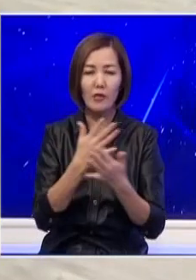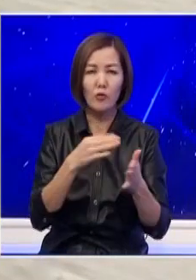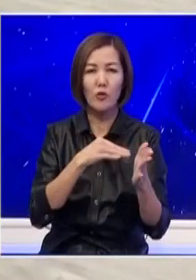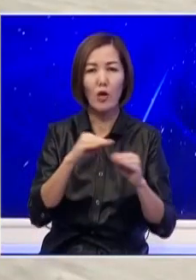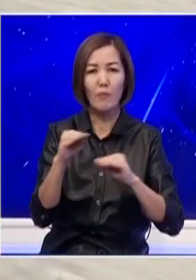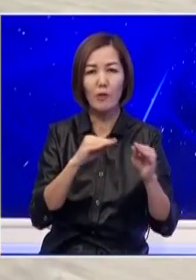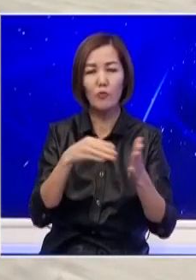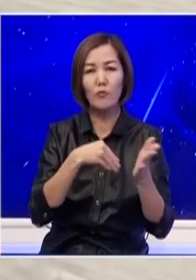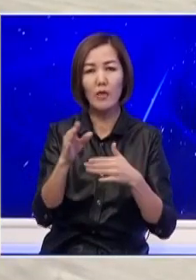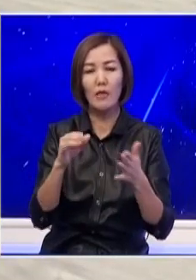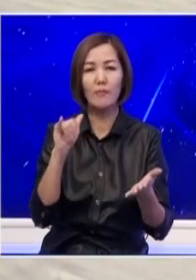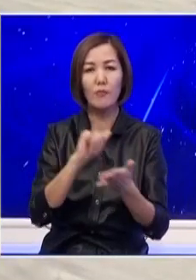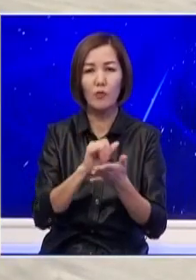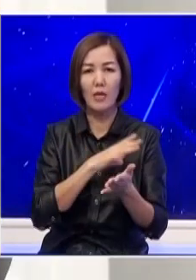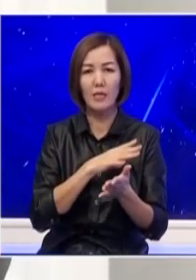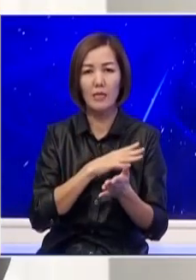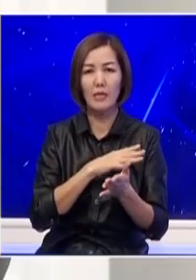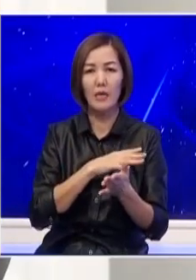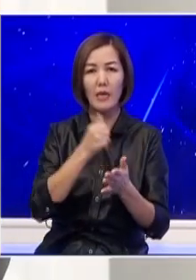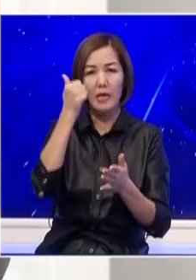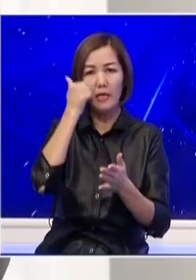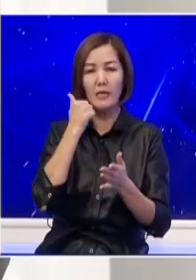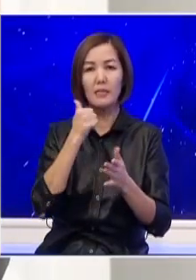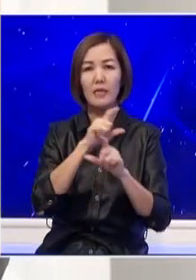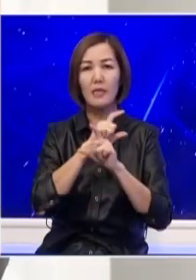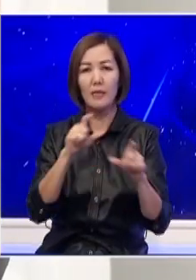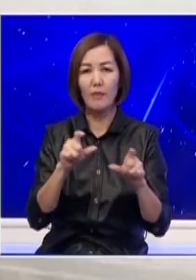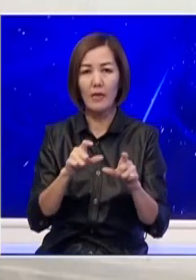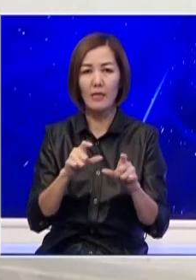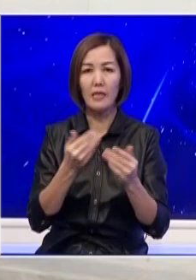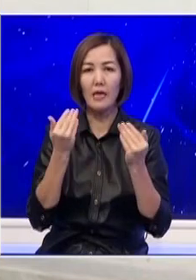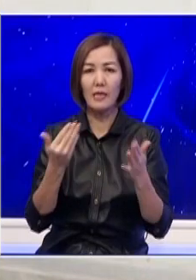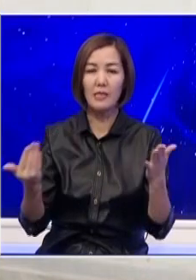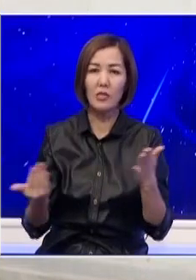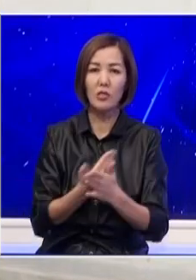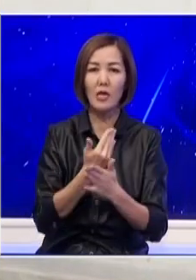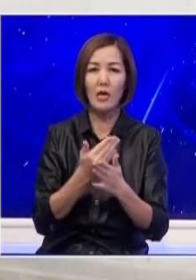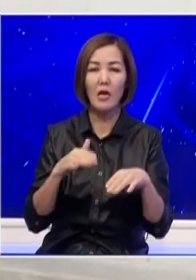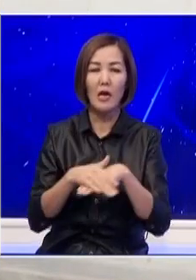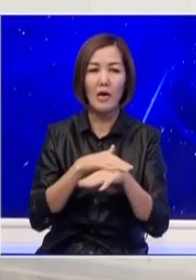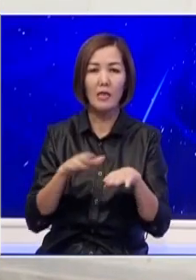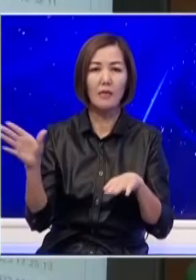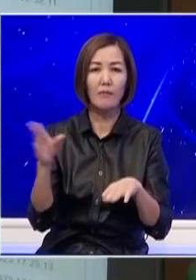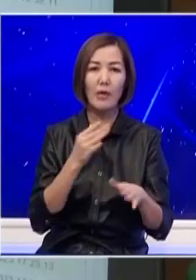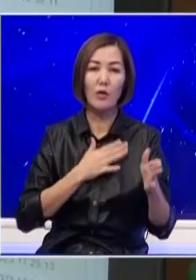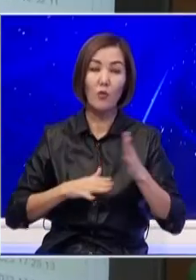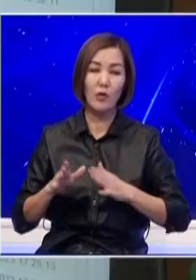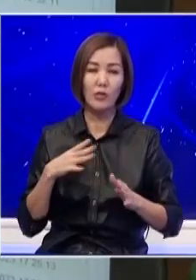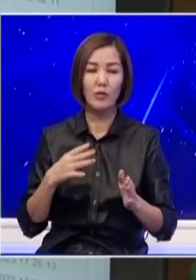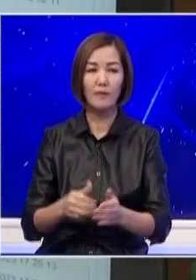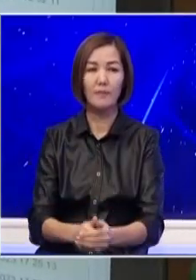Жөндеуге дейін тозығы жетіп, қабырғаларынан су үрлеп тұратын ғимараттың жаңа кейпіне аудан халқы дән